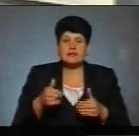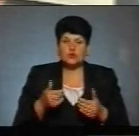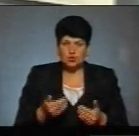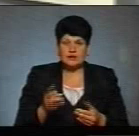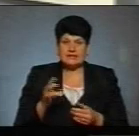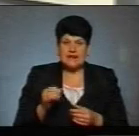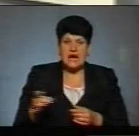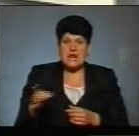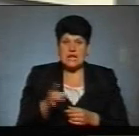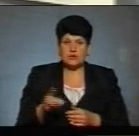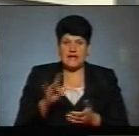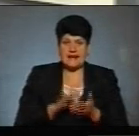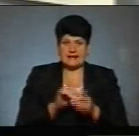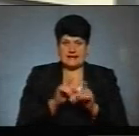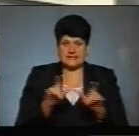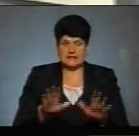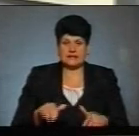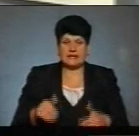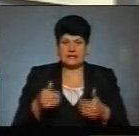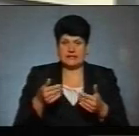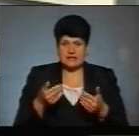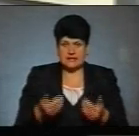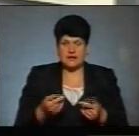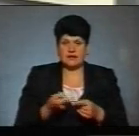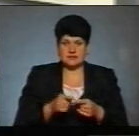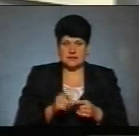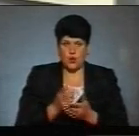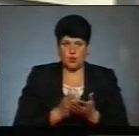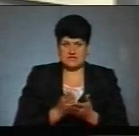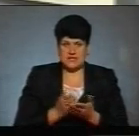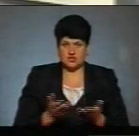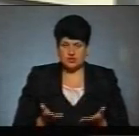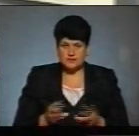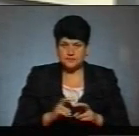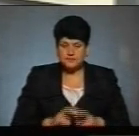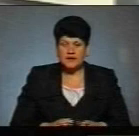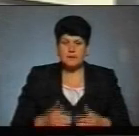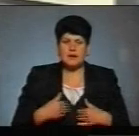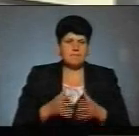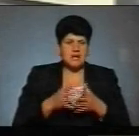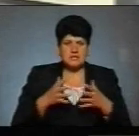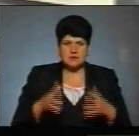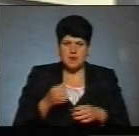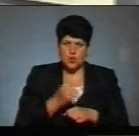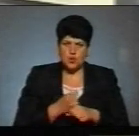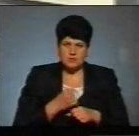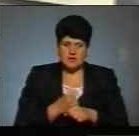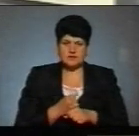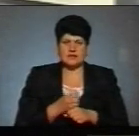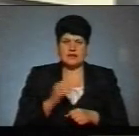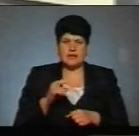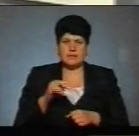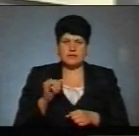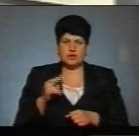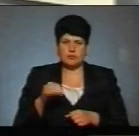на регіональний центр надання таких обстежень. Тому ми максимально працювали, дуже епідеміологи